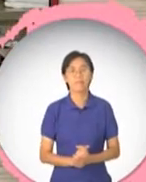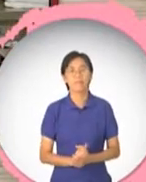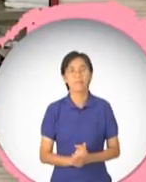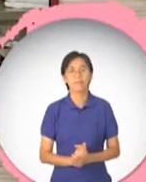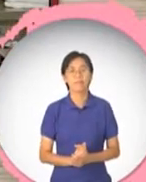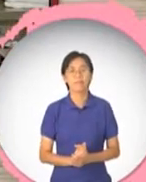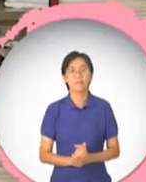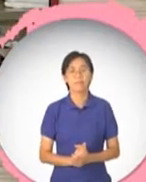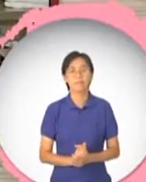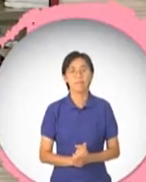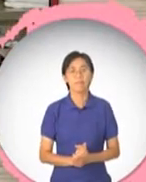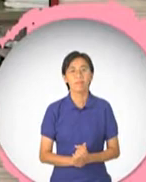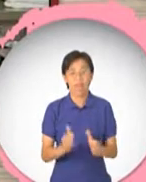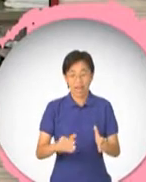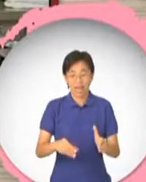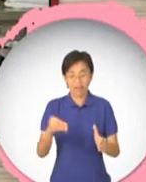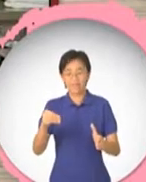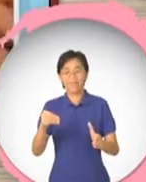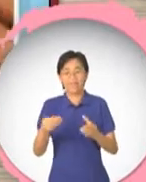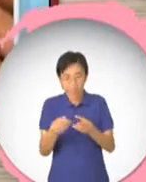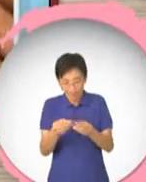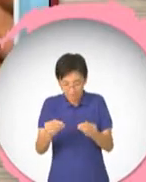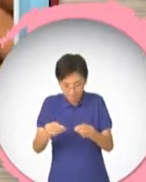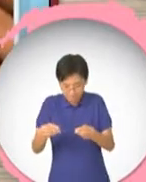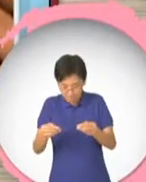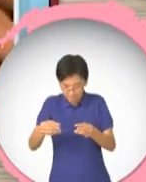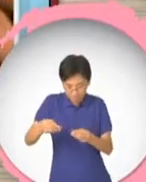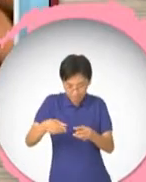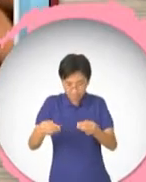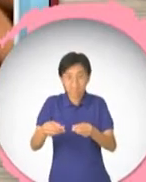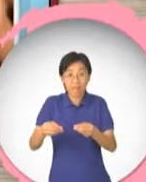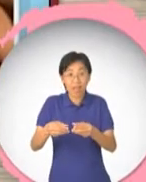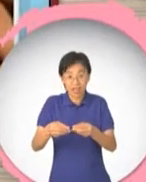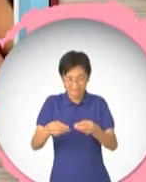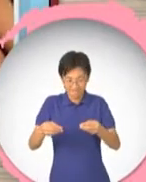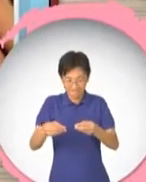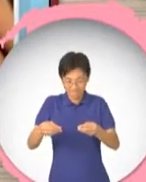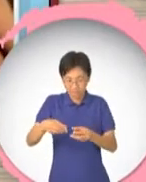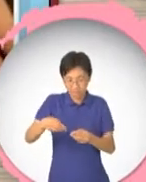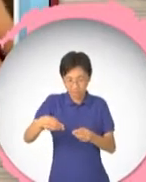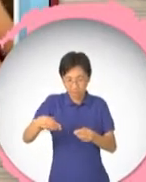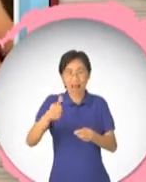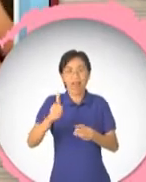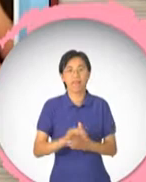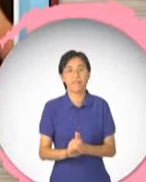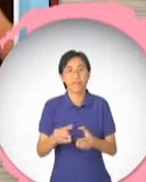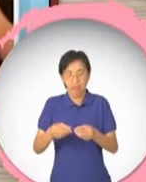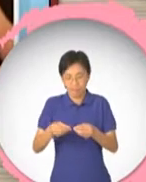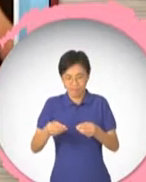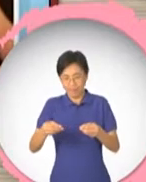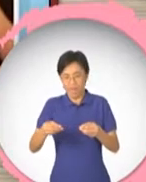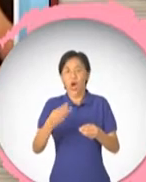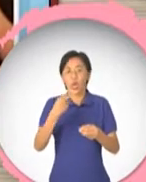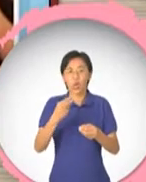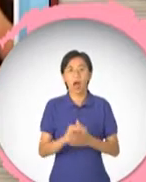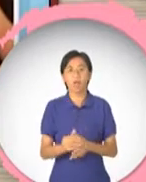งฟิล์มดูนะคะ ครับ นะคะจะเห็นว่ามันจะแห้งกว่าเมื่อกี้นี้นะคะแล้วเราก็ค่อยๆขยายฟิล์มดู จริงๆพอสังเกตด้วยตามัน